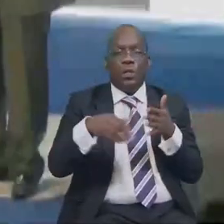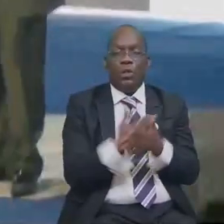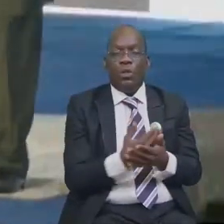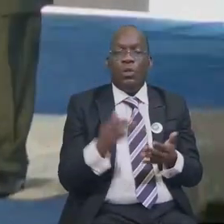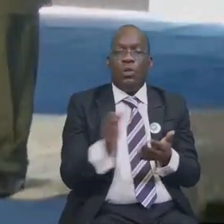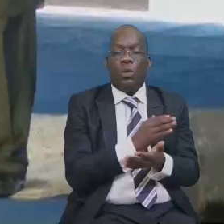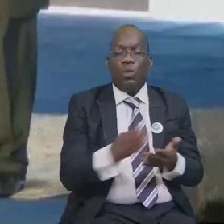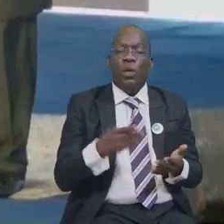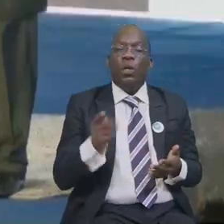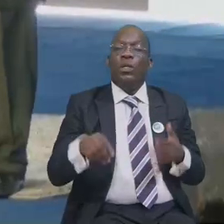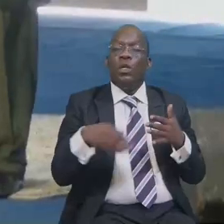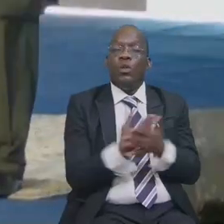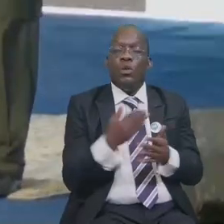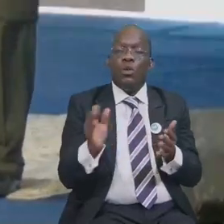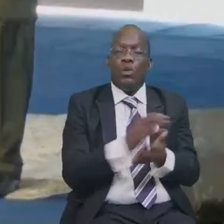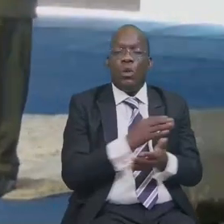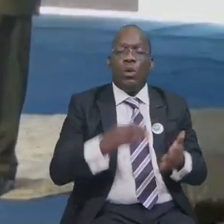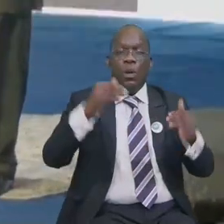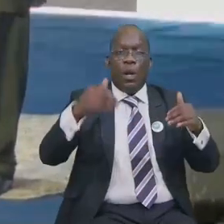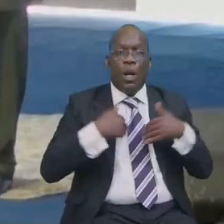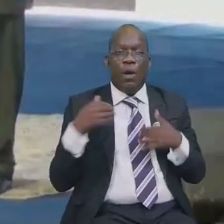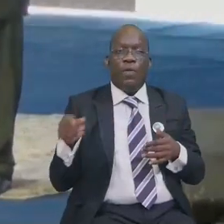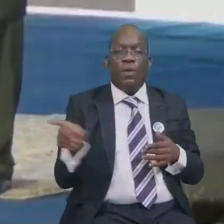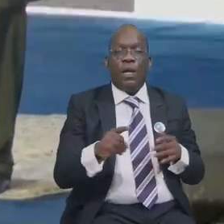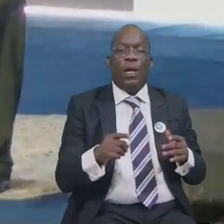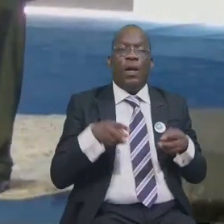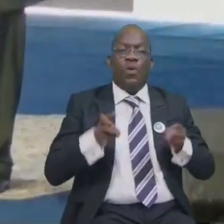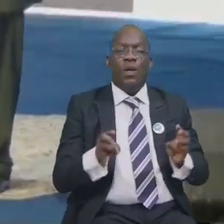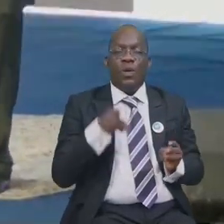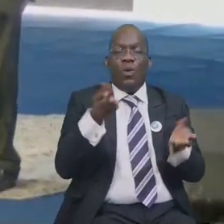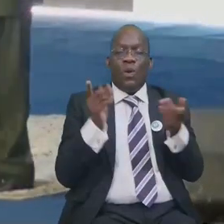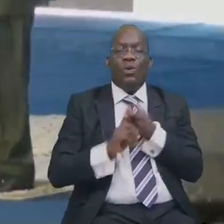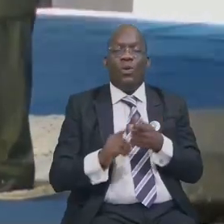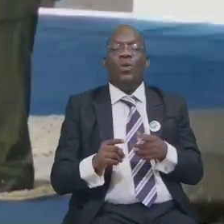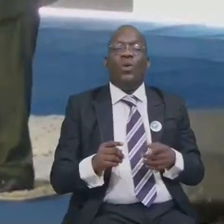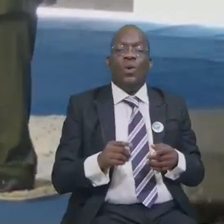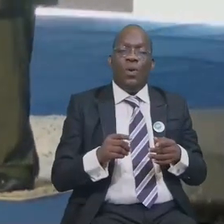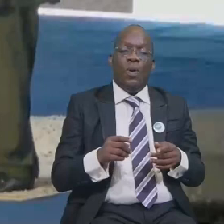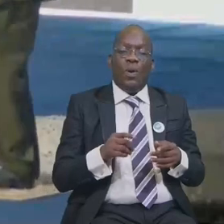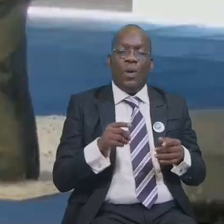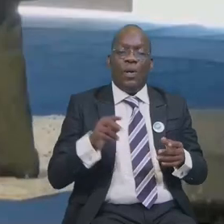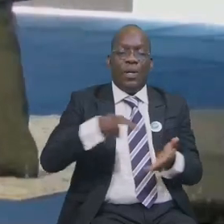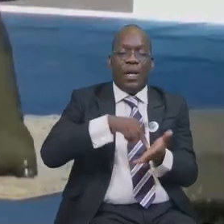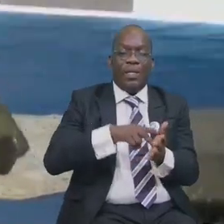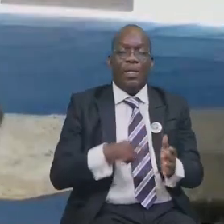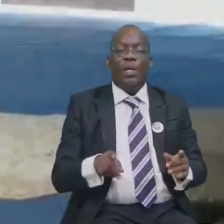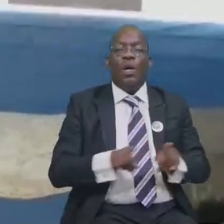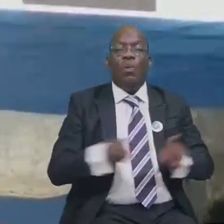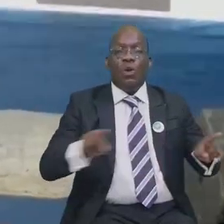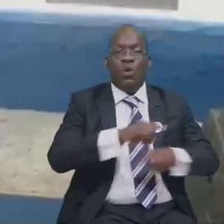que les gens jouent, que vous voulez danser seulement. Ils ont ça leur place. Mais quand vous voulez